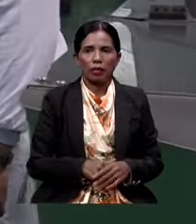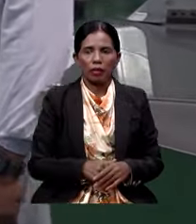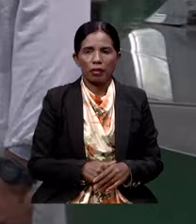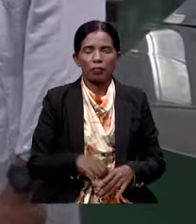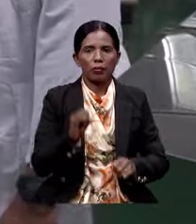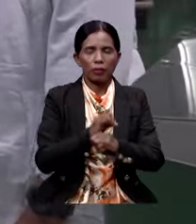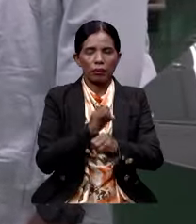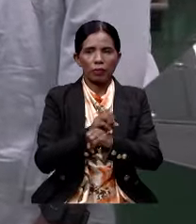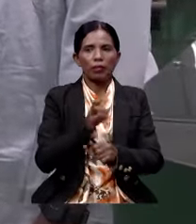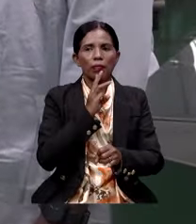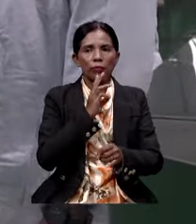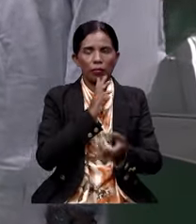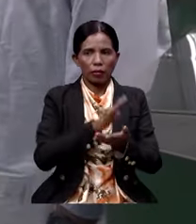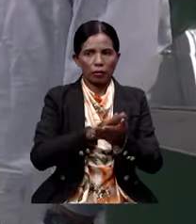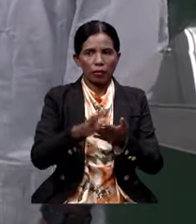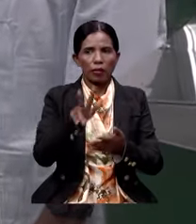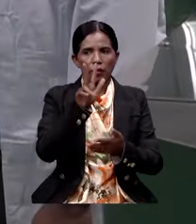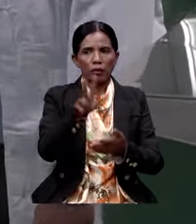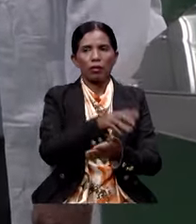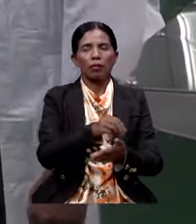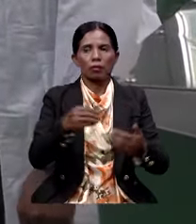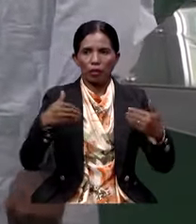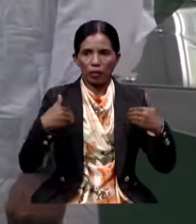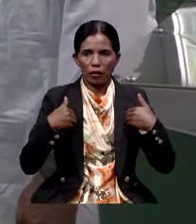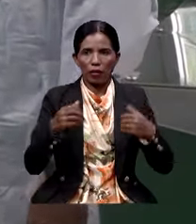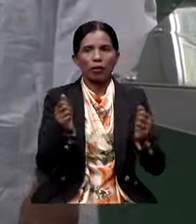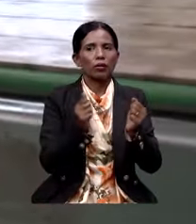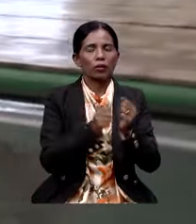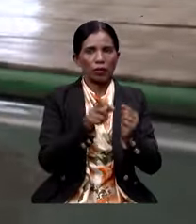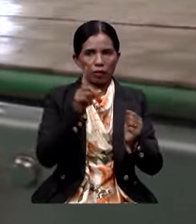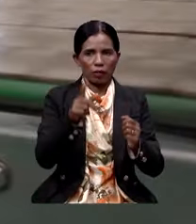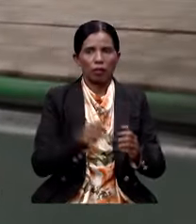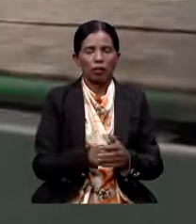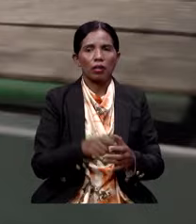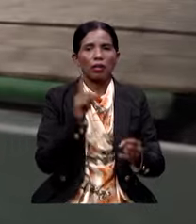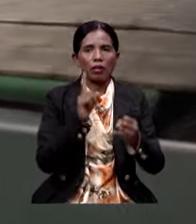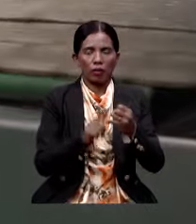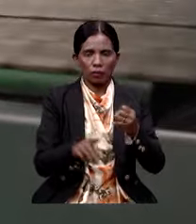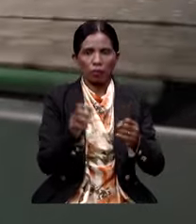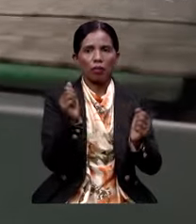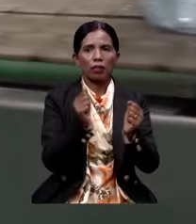industri B mineral tolu nebe mag iya ho tan ida ida tan ikus maka ho